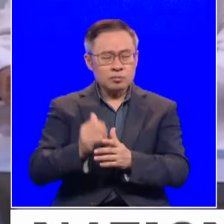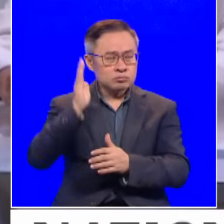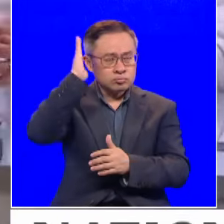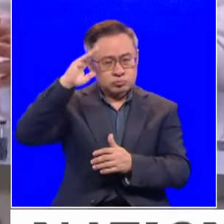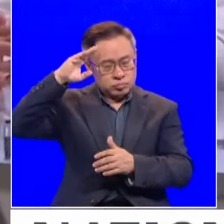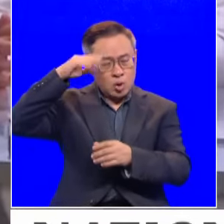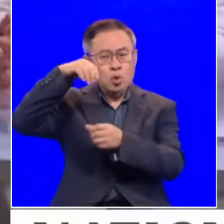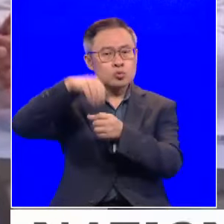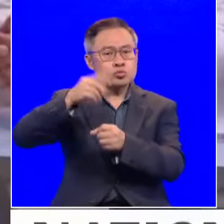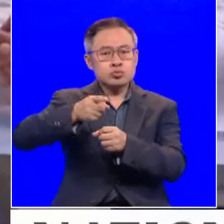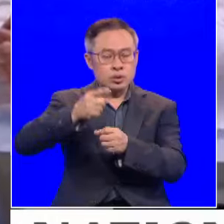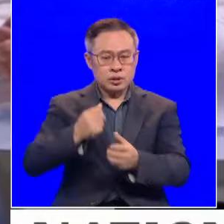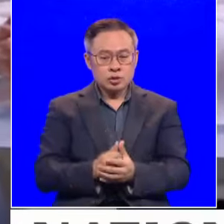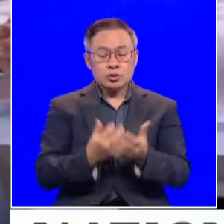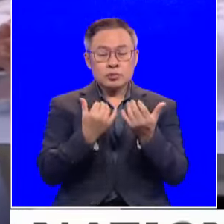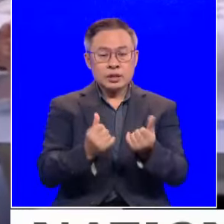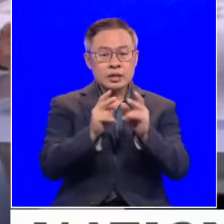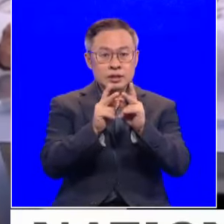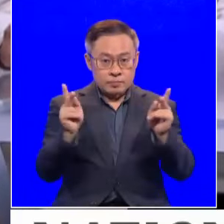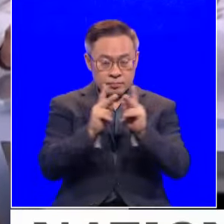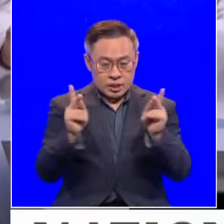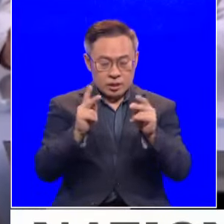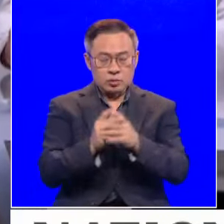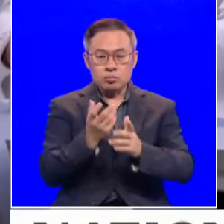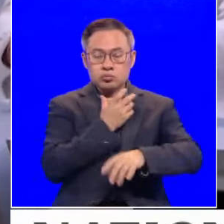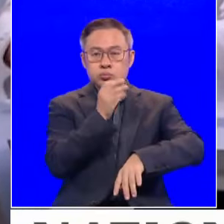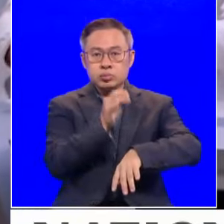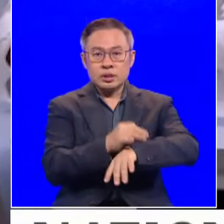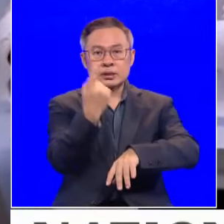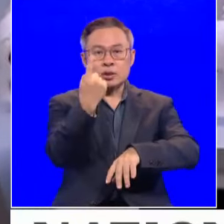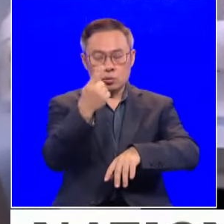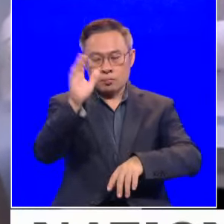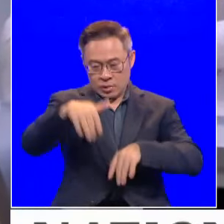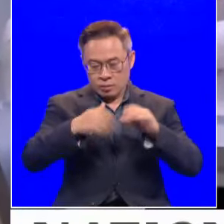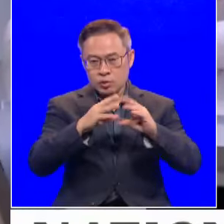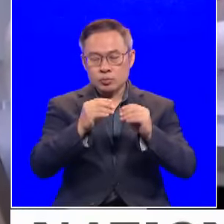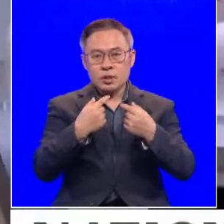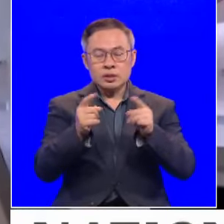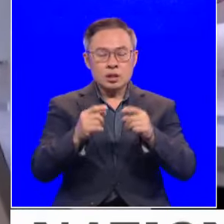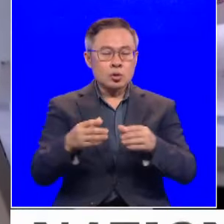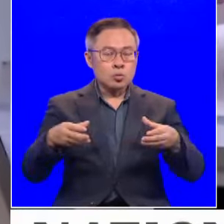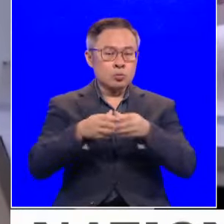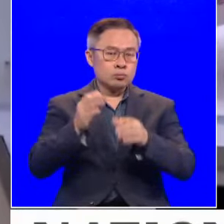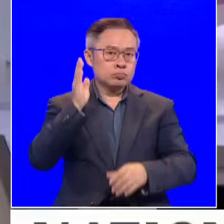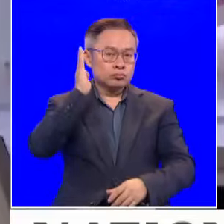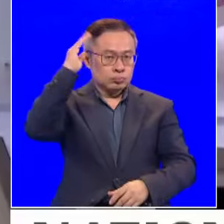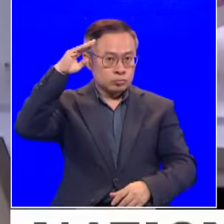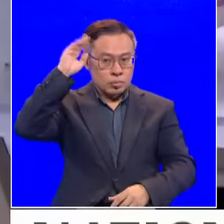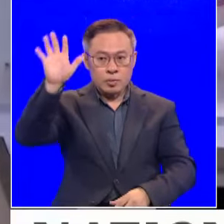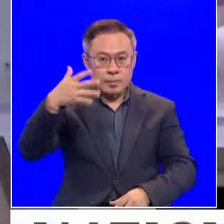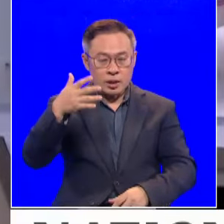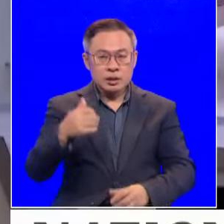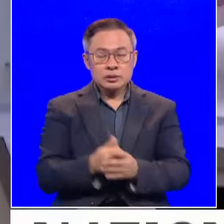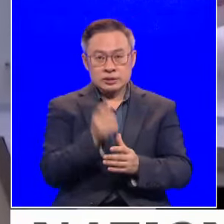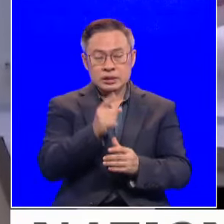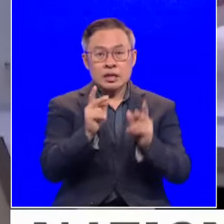รรมการบริหารพรรคในสัดส่วนของพลเอกประวิตรนะคะเดินทางมาร่วมประชุมอย่างพร้อมเพรียงกันค่ะทั้งหมด13คนจาก19